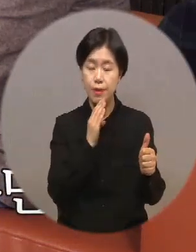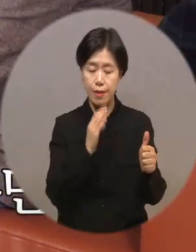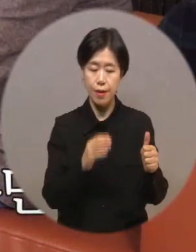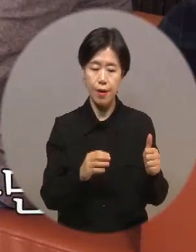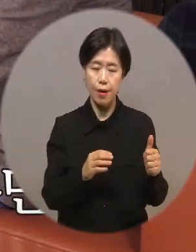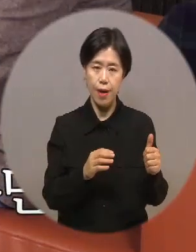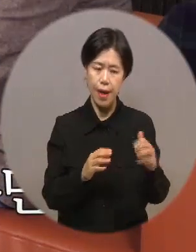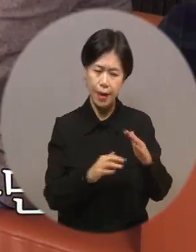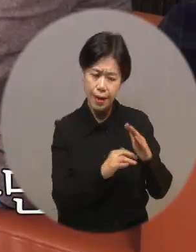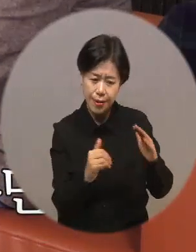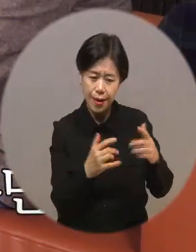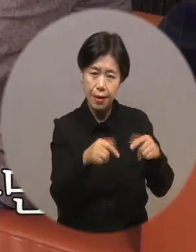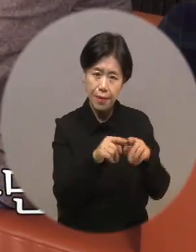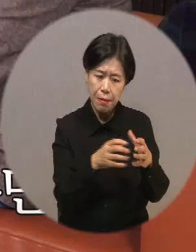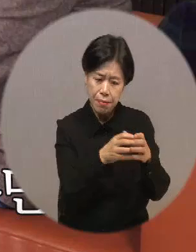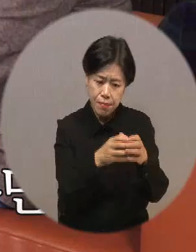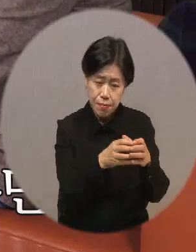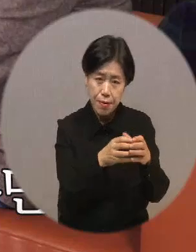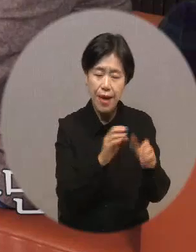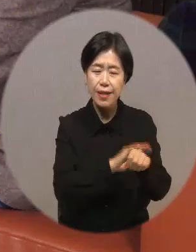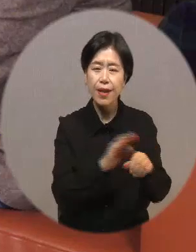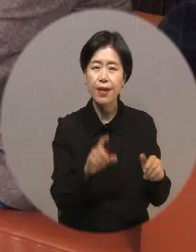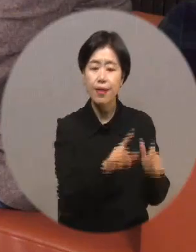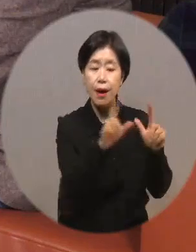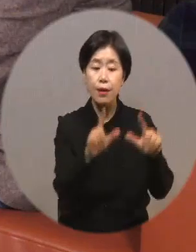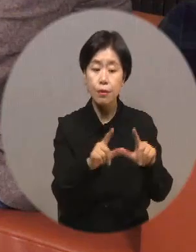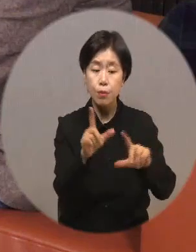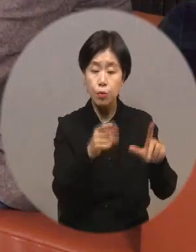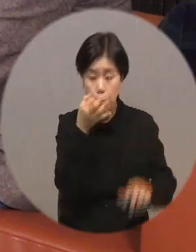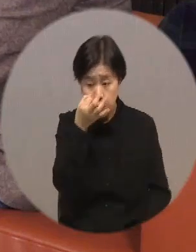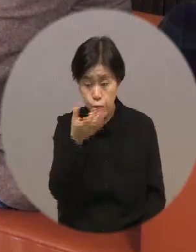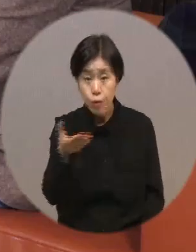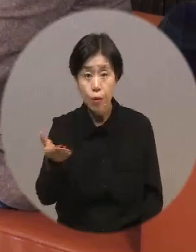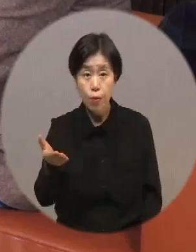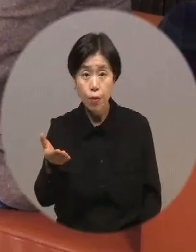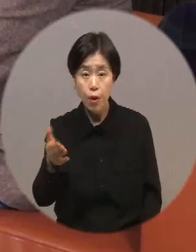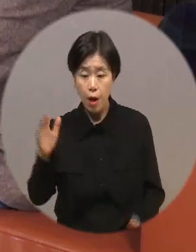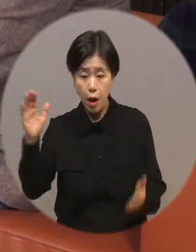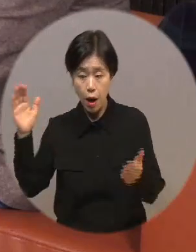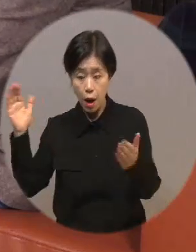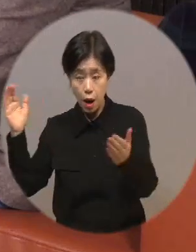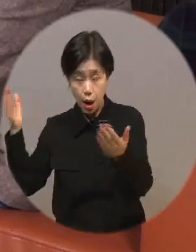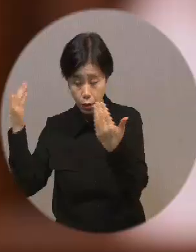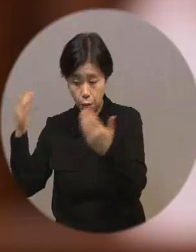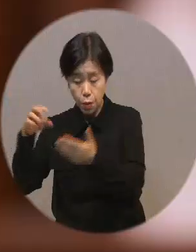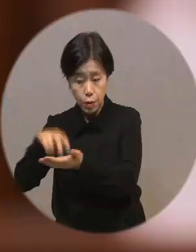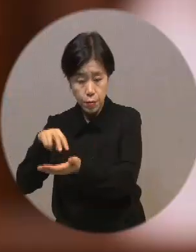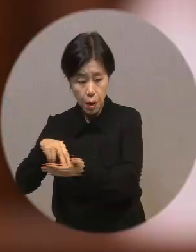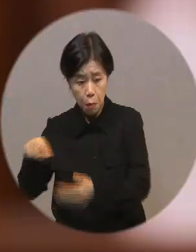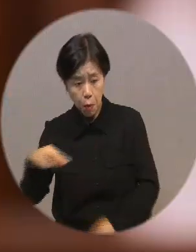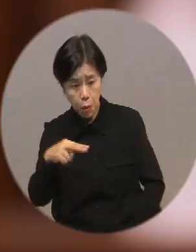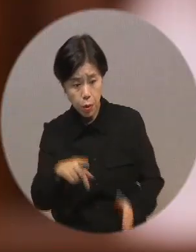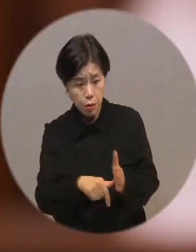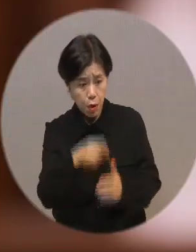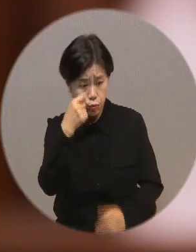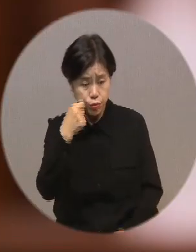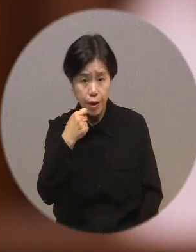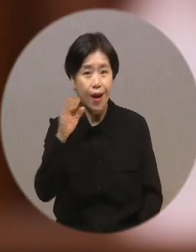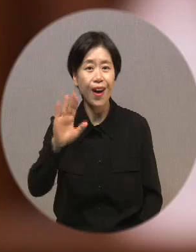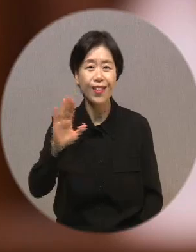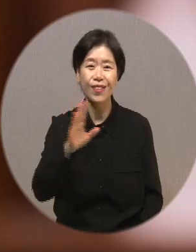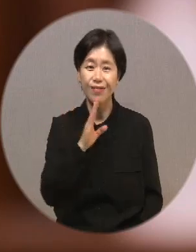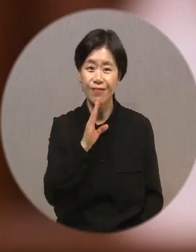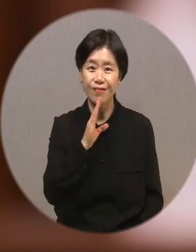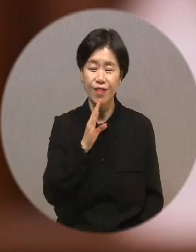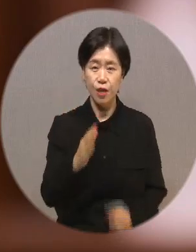있다라는 거를 보여주면은 학교도 이 아이를 그냥 마냥 불쌍한 애로만 보지는 않거든요. 애도 기가 살고. 그렇죠.